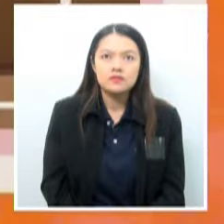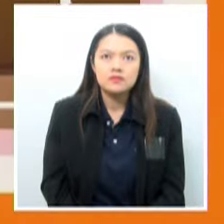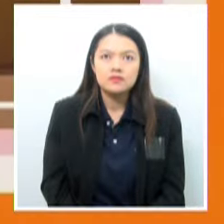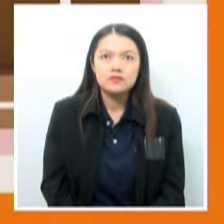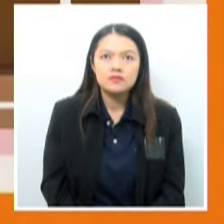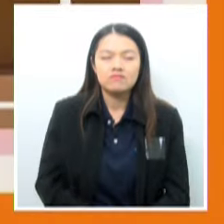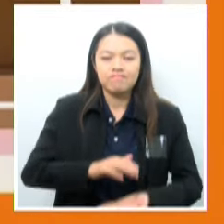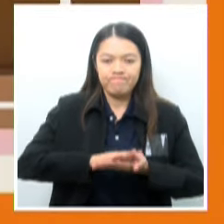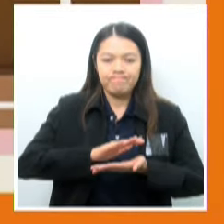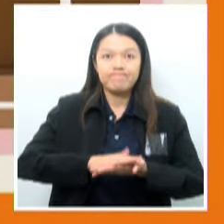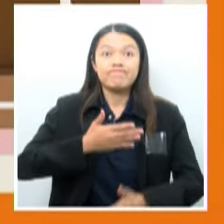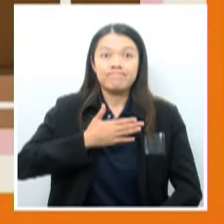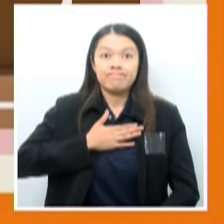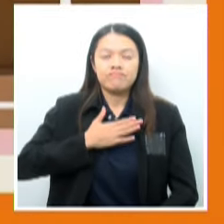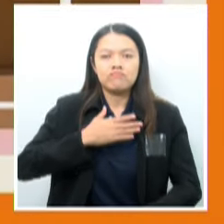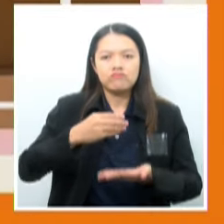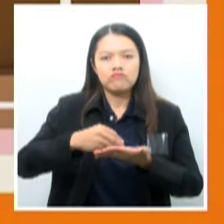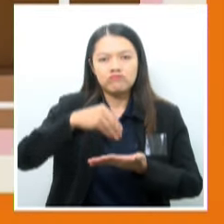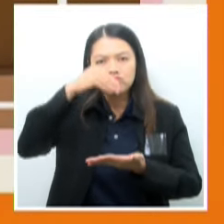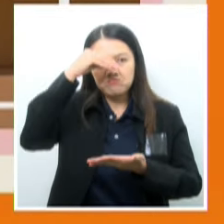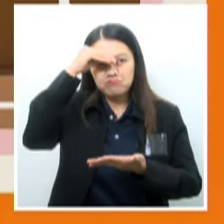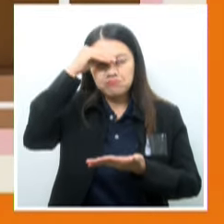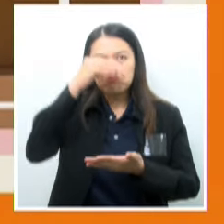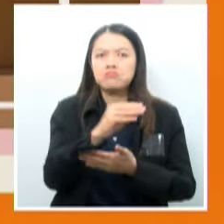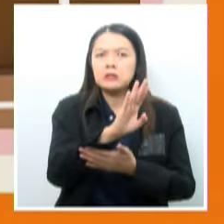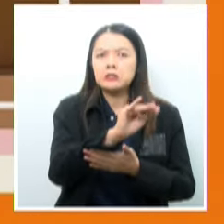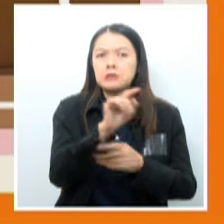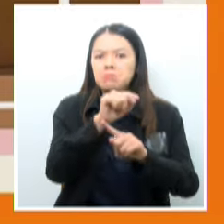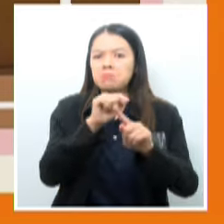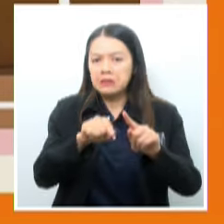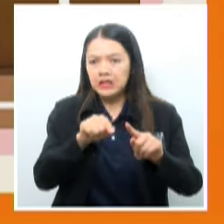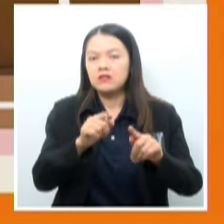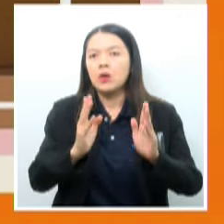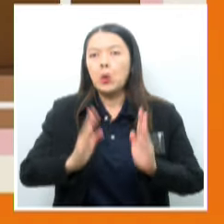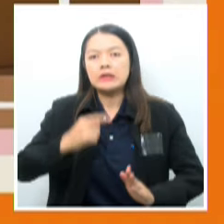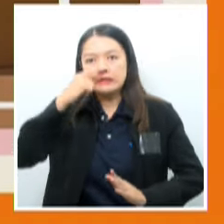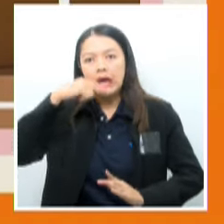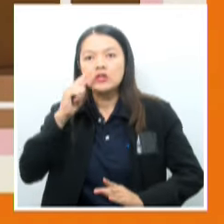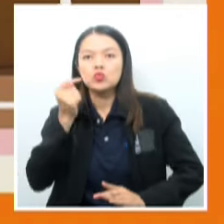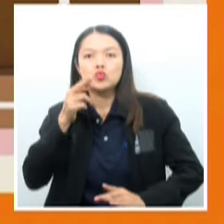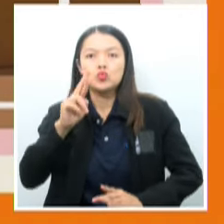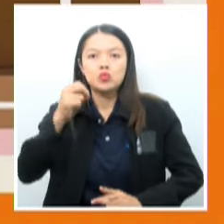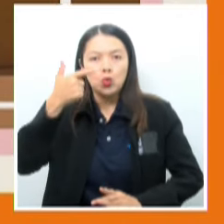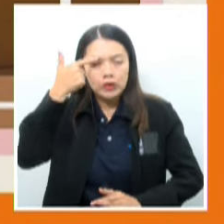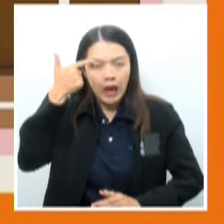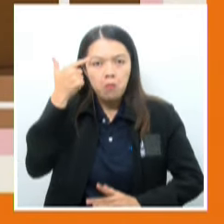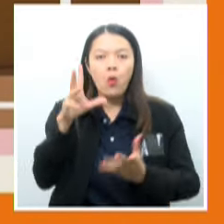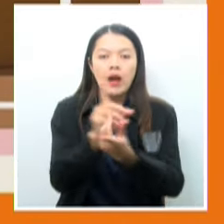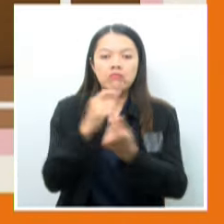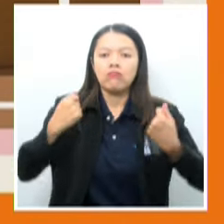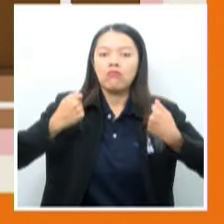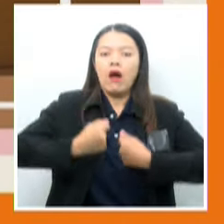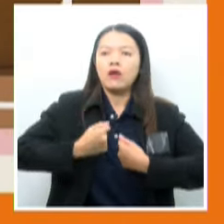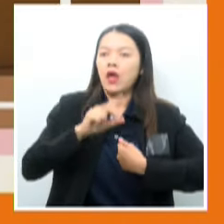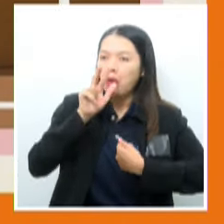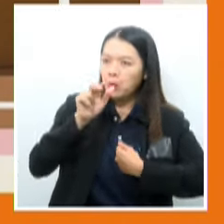โรงเรียนของเรามีนักเรียนมากกว่าร้อยละ40เป็นกลุ่มชาติพันธุ์ไทยทรงดำมีวัฒนธรรมและการแต่งกายที่เป็น